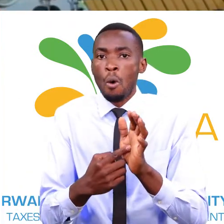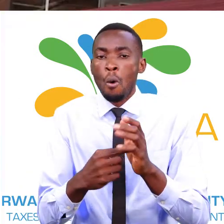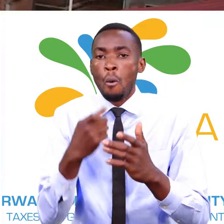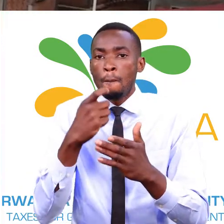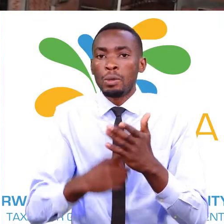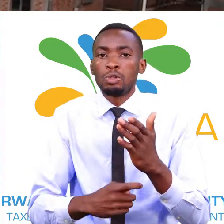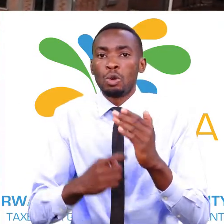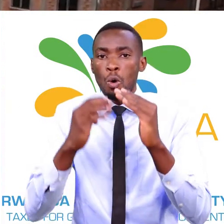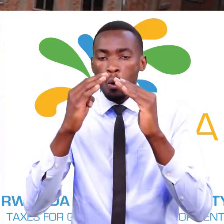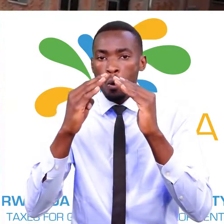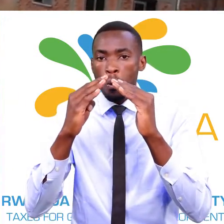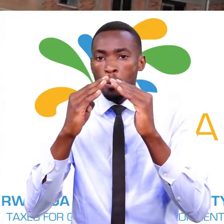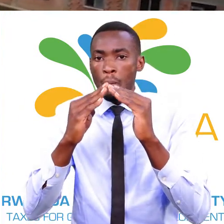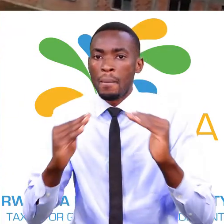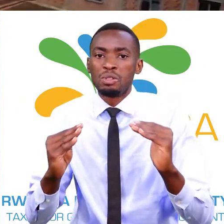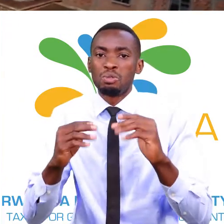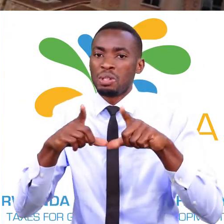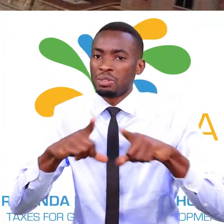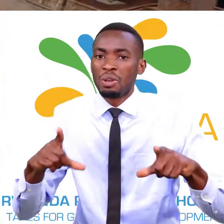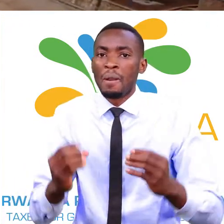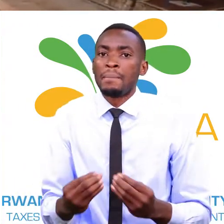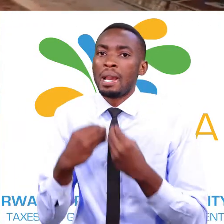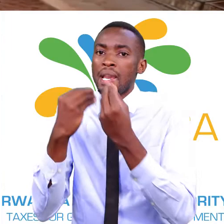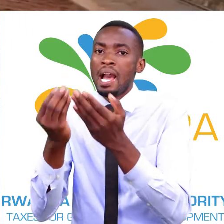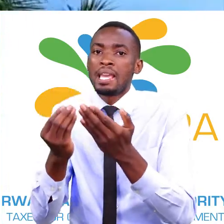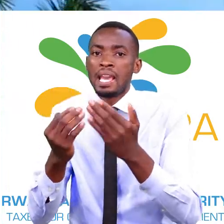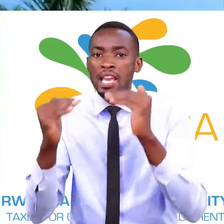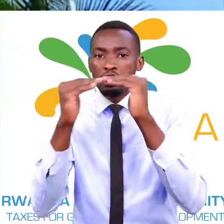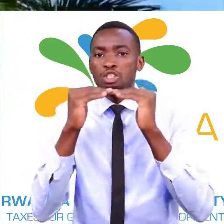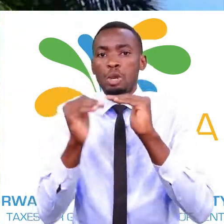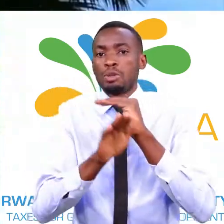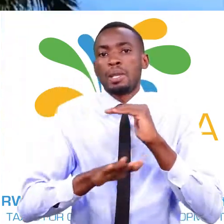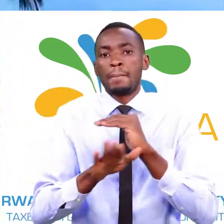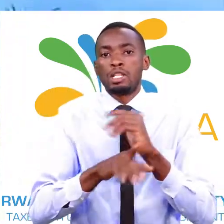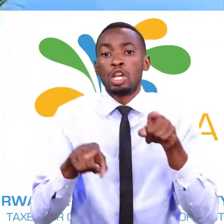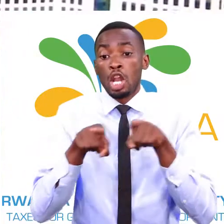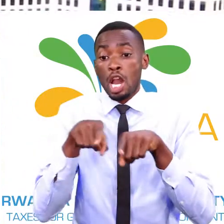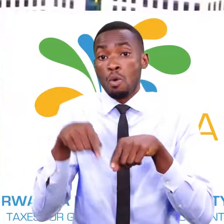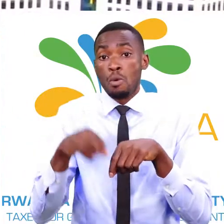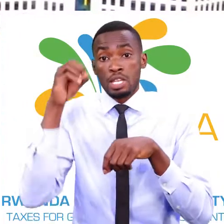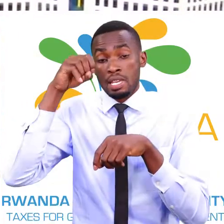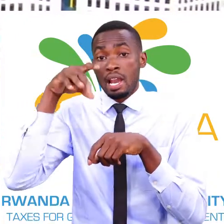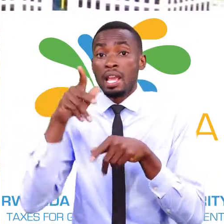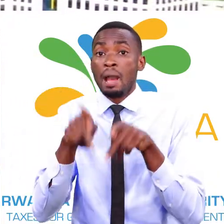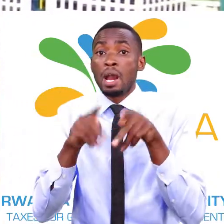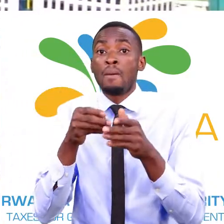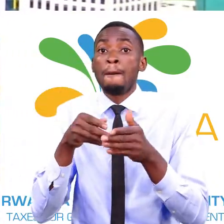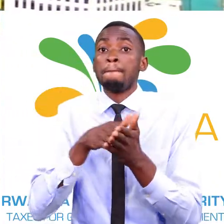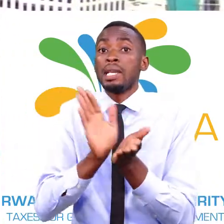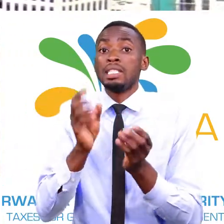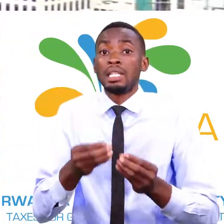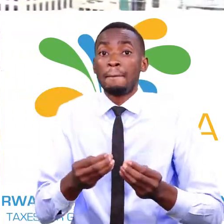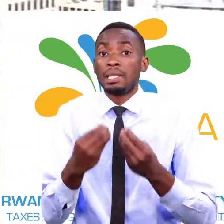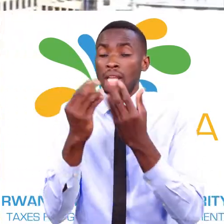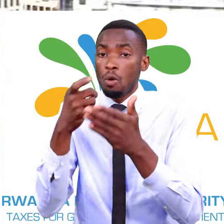ku mutungo utimukanwa n'umwe mu yeguriwe inzego z'ibanze nk'umujyi wa Kigali nka hamwe mu habarizwa batari bake batanga umusoro ku